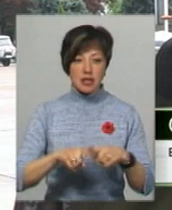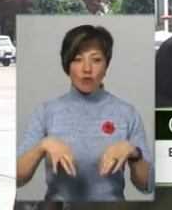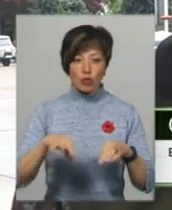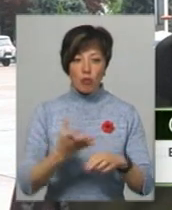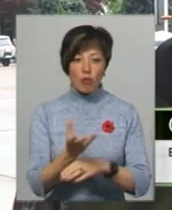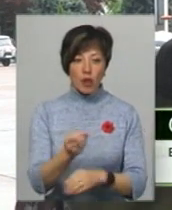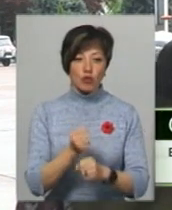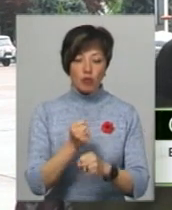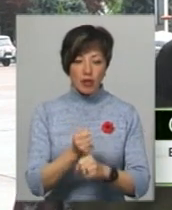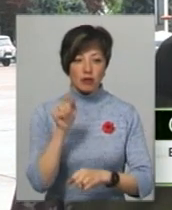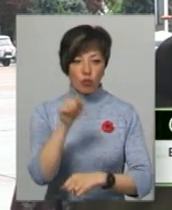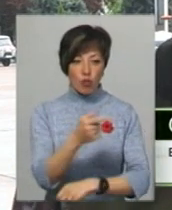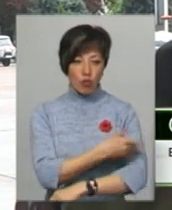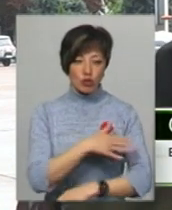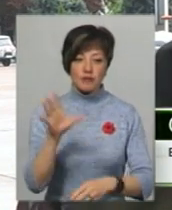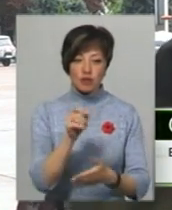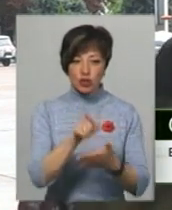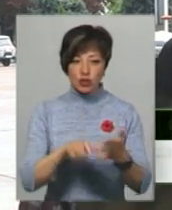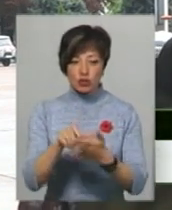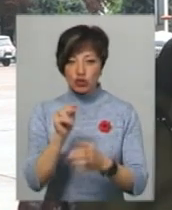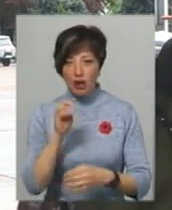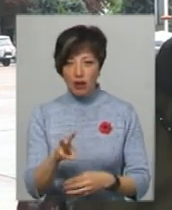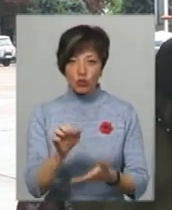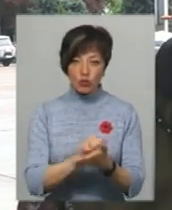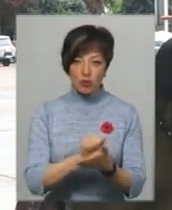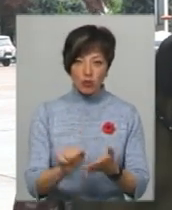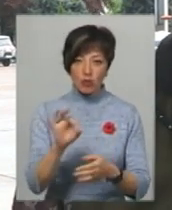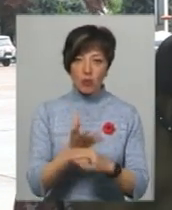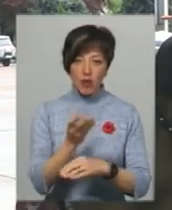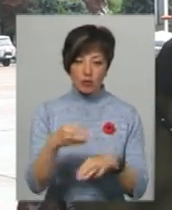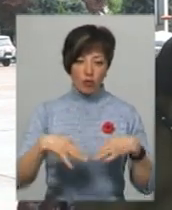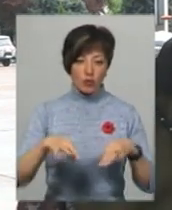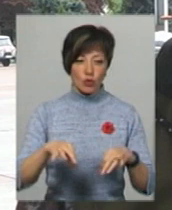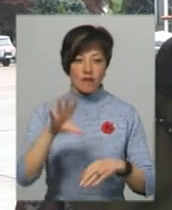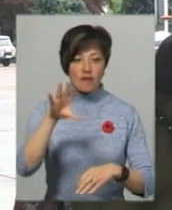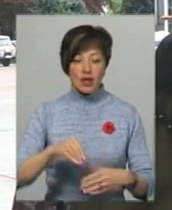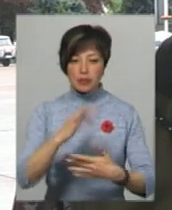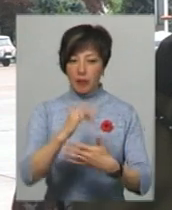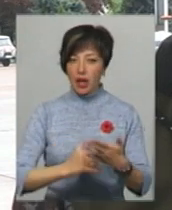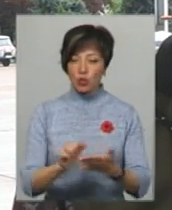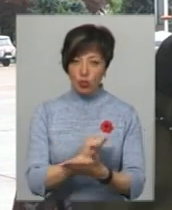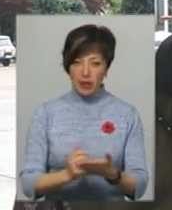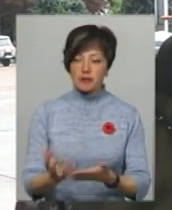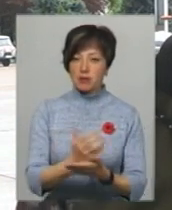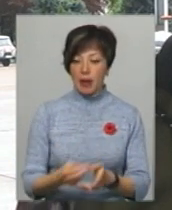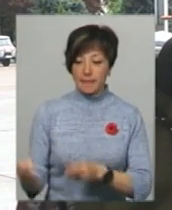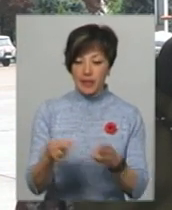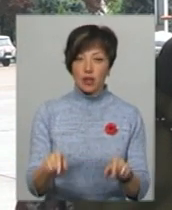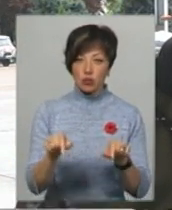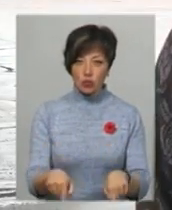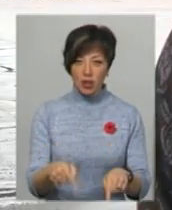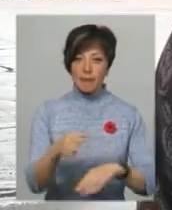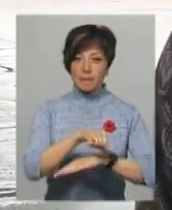проплати робилися також у Польщі. Є всі чеки, всі фактури про проплати по авто. Весь пакет документів ми зібрали, приїхали сюди,